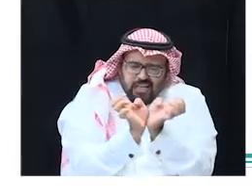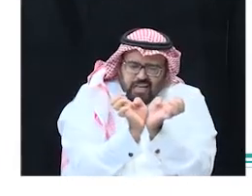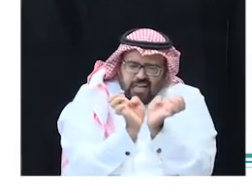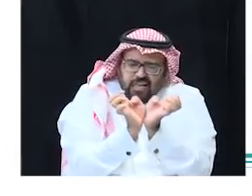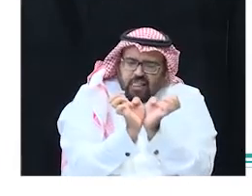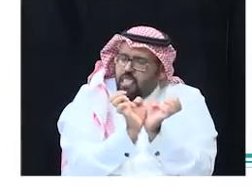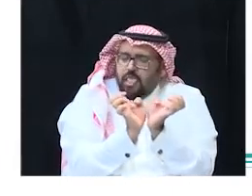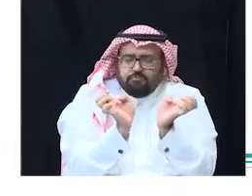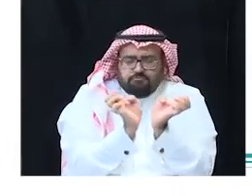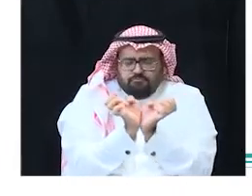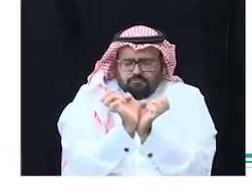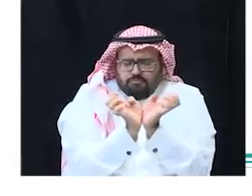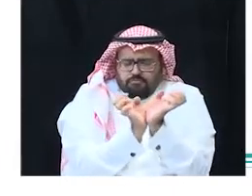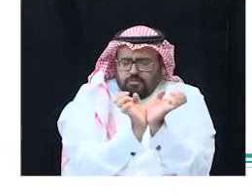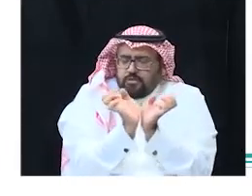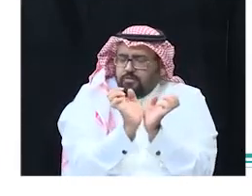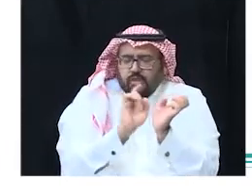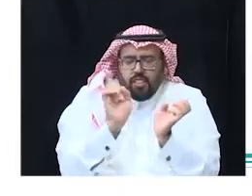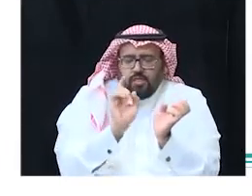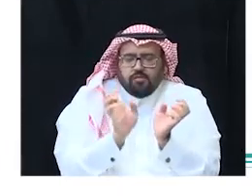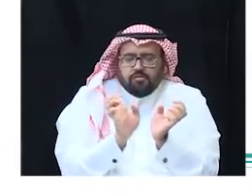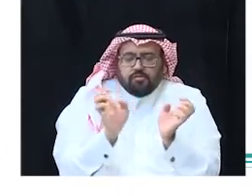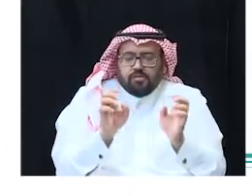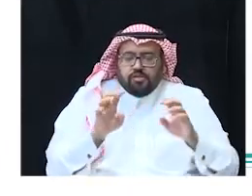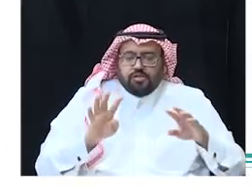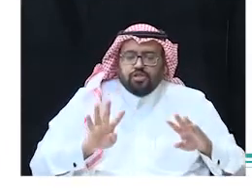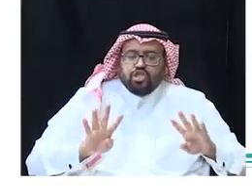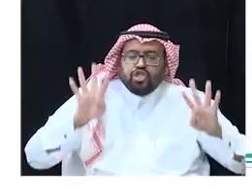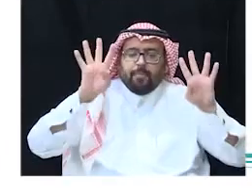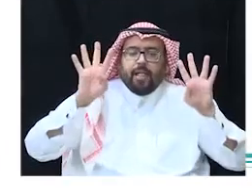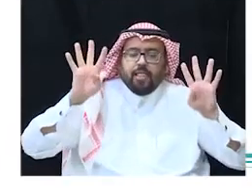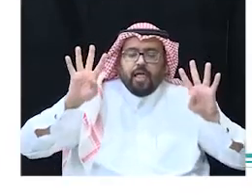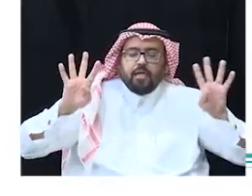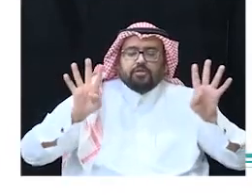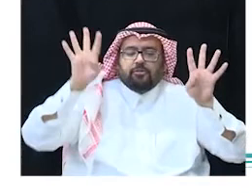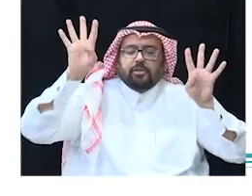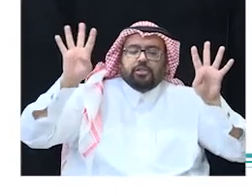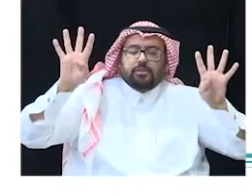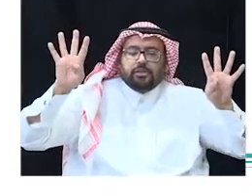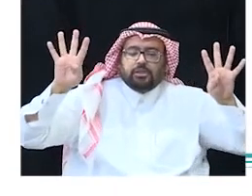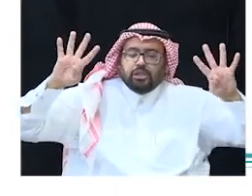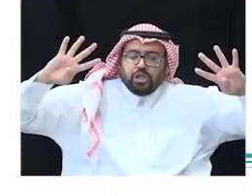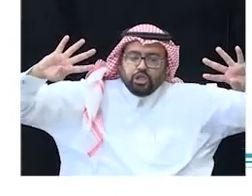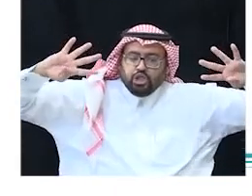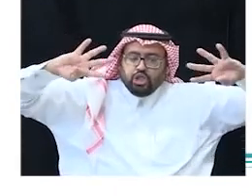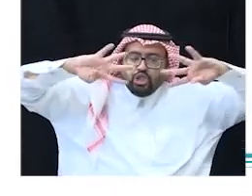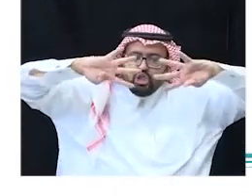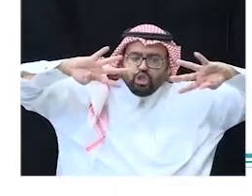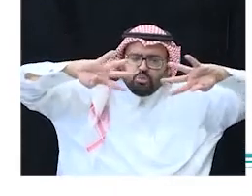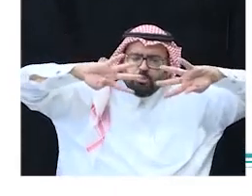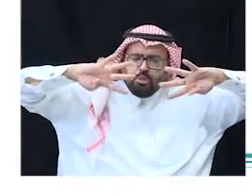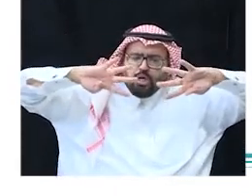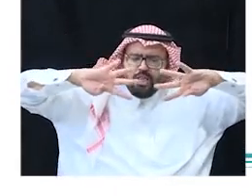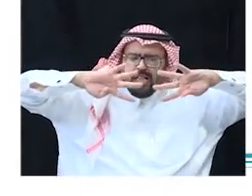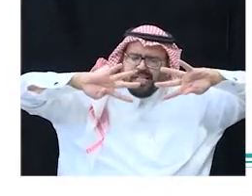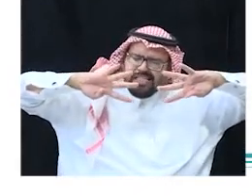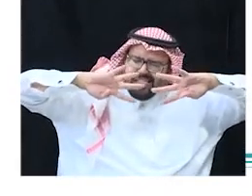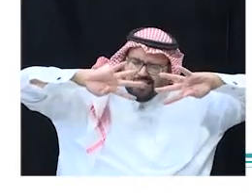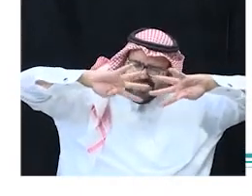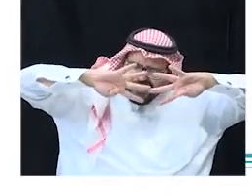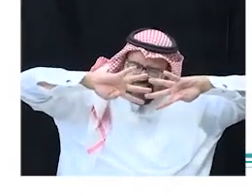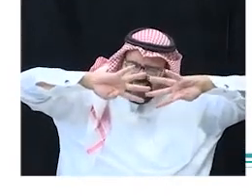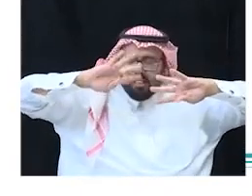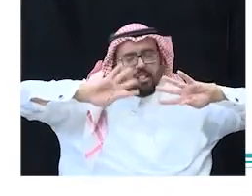بعيدا، ويحدث الشيء نفسه إذا وضعنا قطبين شماليين أحدهما